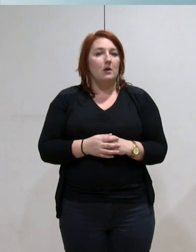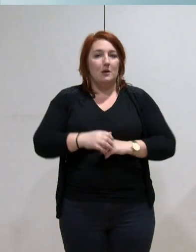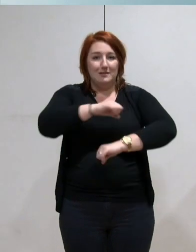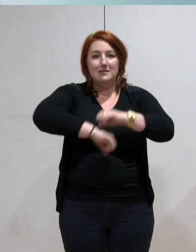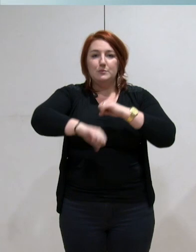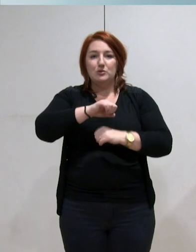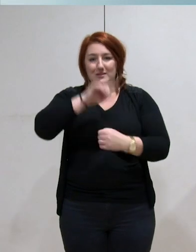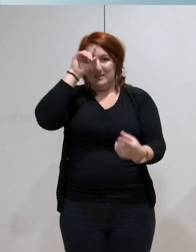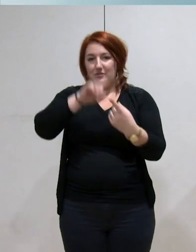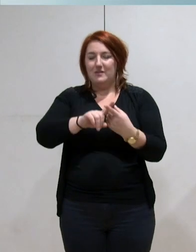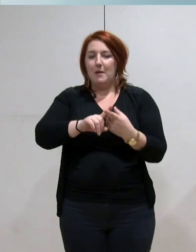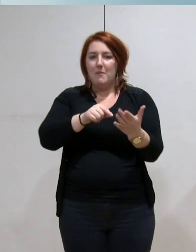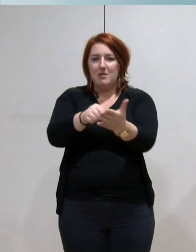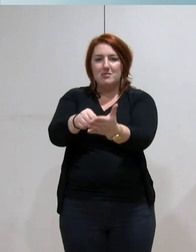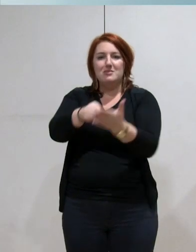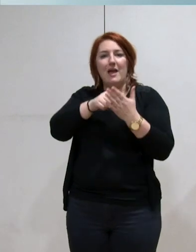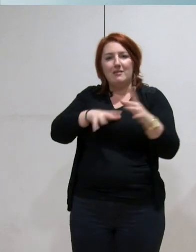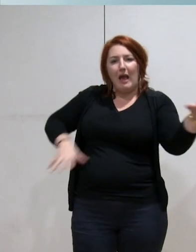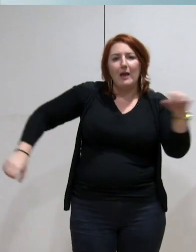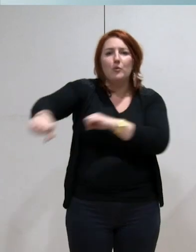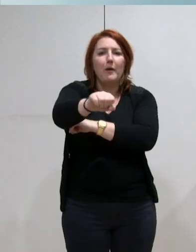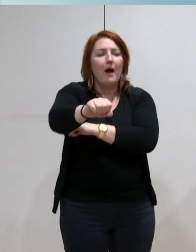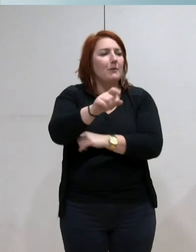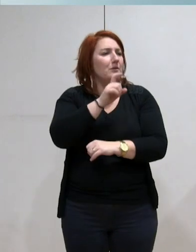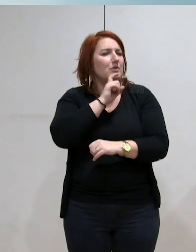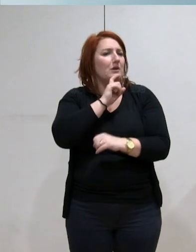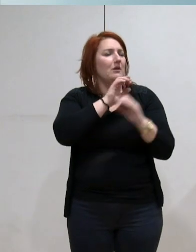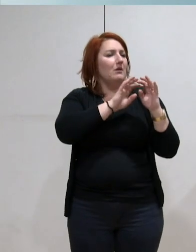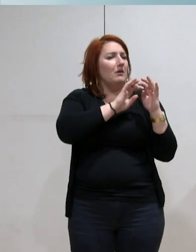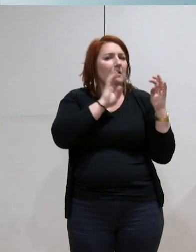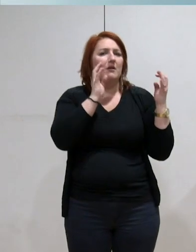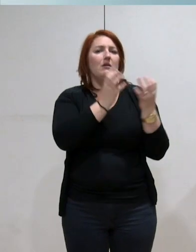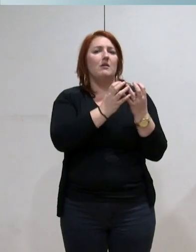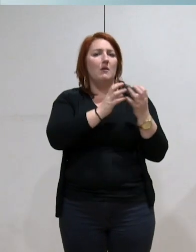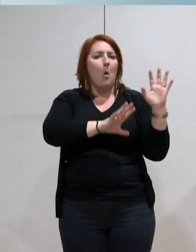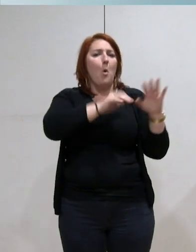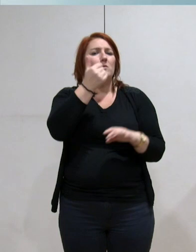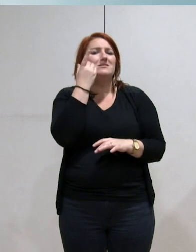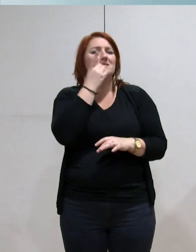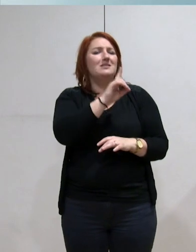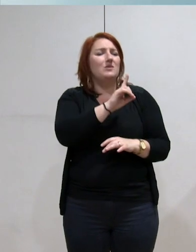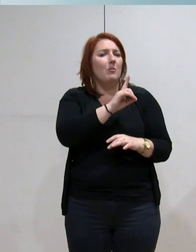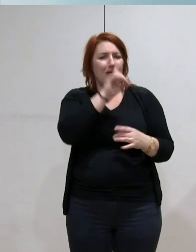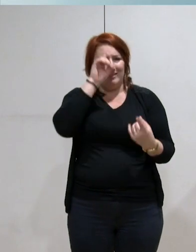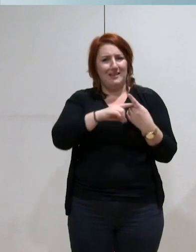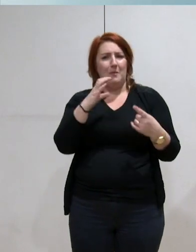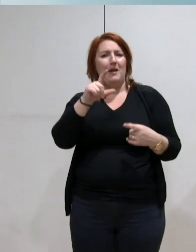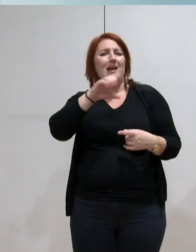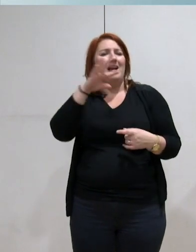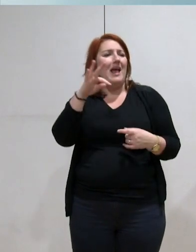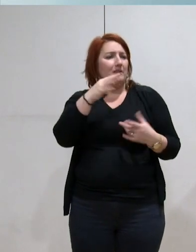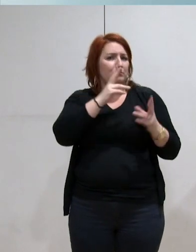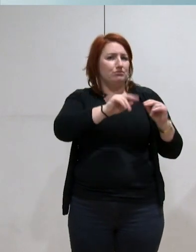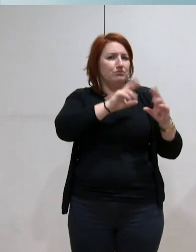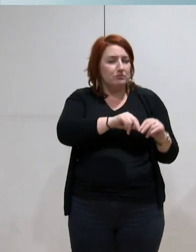de dette récupérable donc c'est le mécanisme que nous avons évoqué lors du conseil municipal du 11 décembre sur la clecte pas